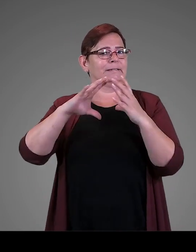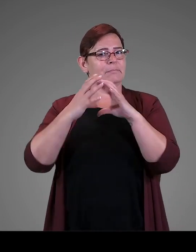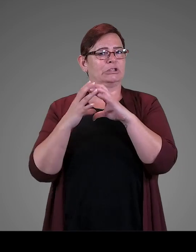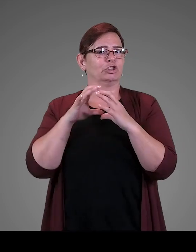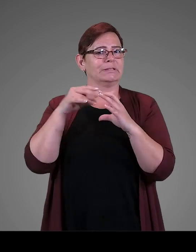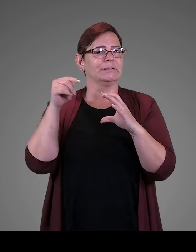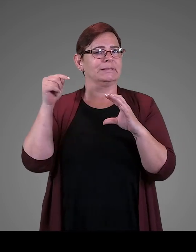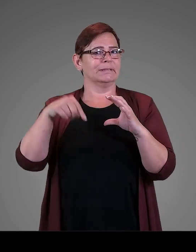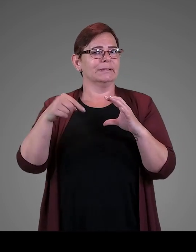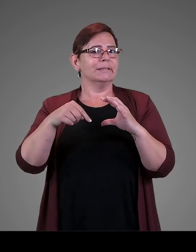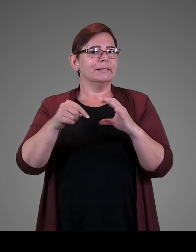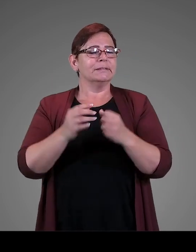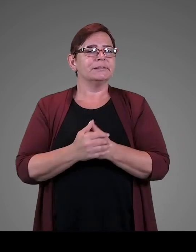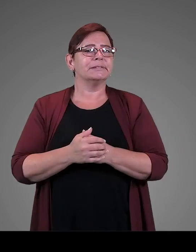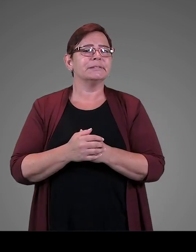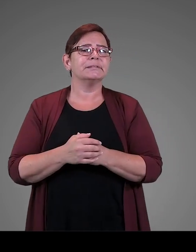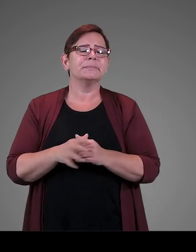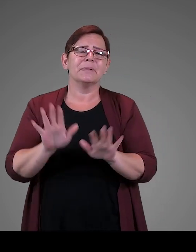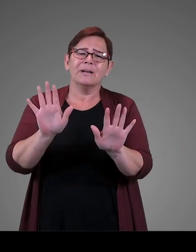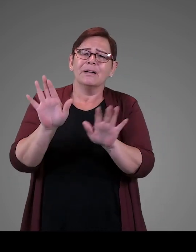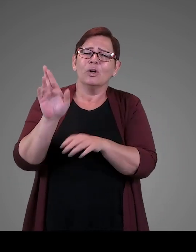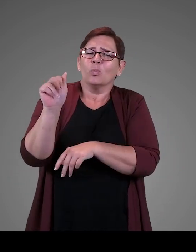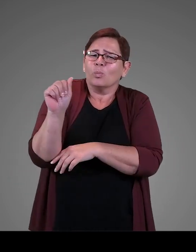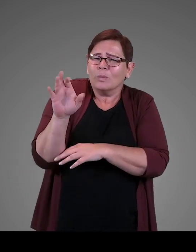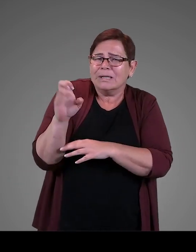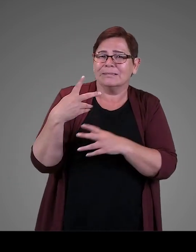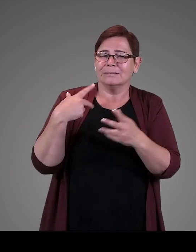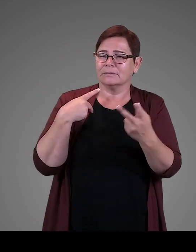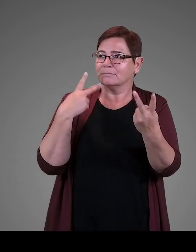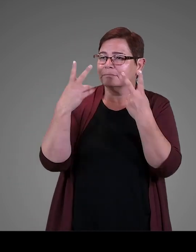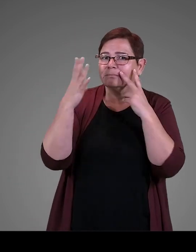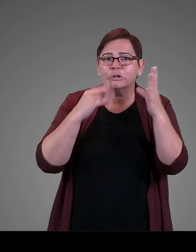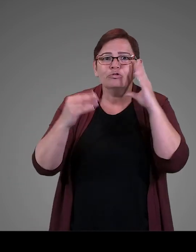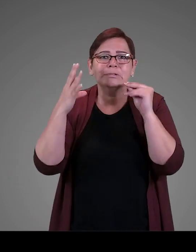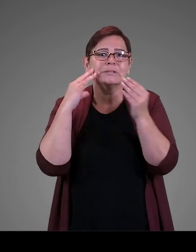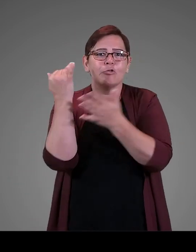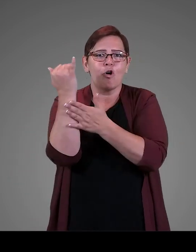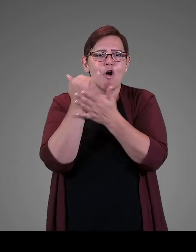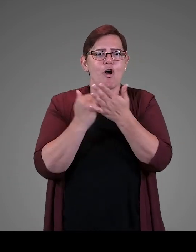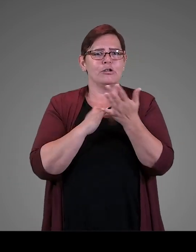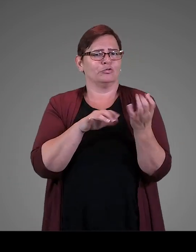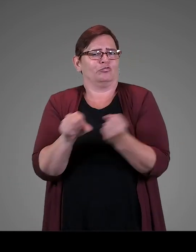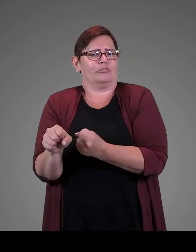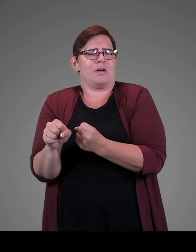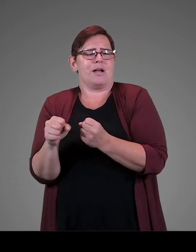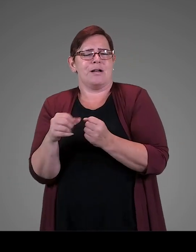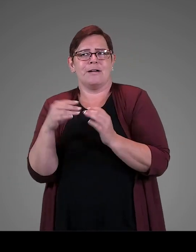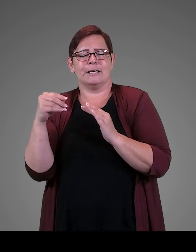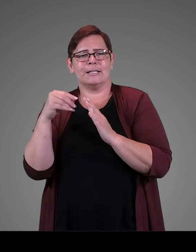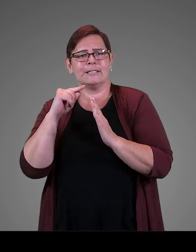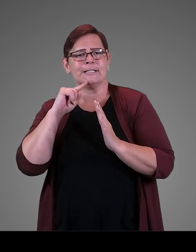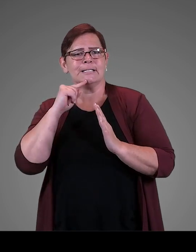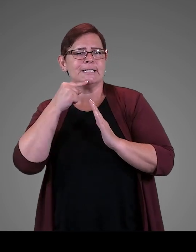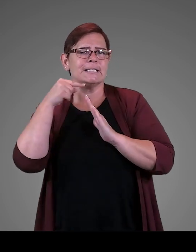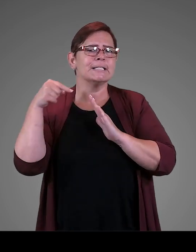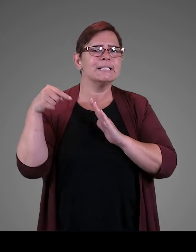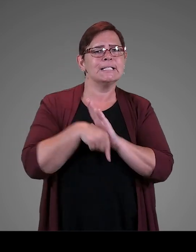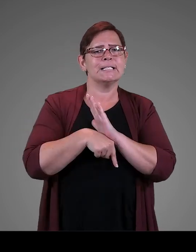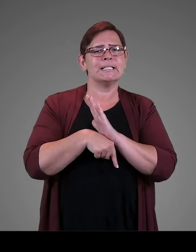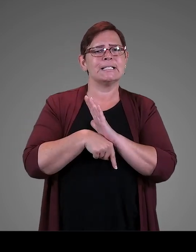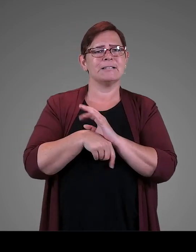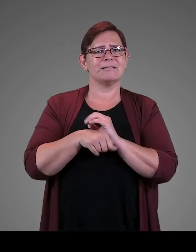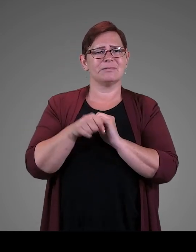donc, il y a quand même cette dimension importante. Mais l'expérience de l'art, je